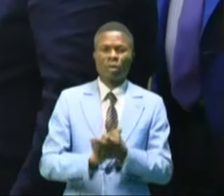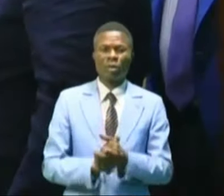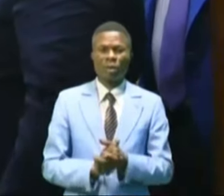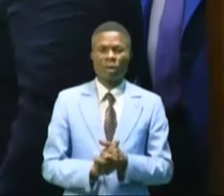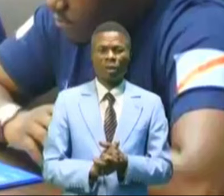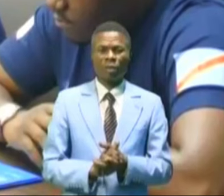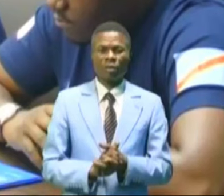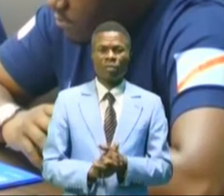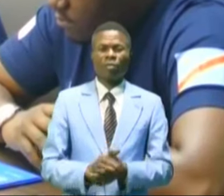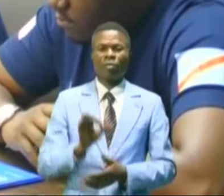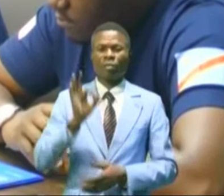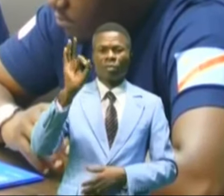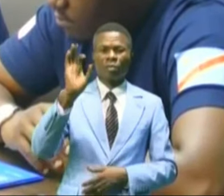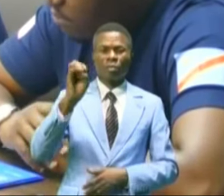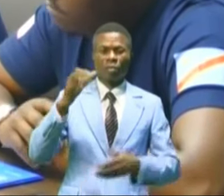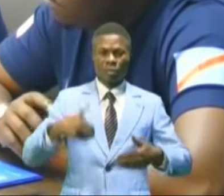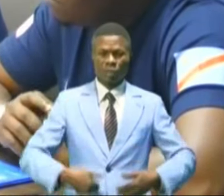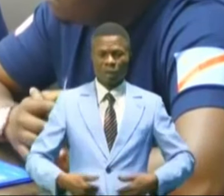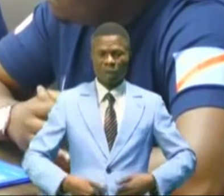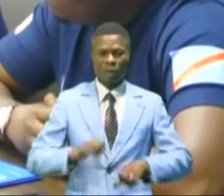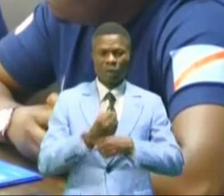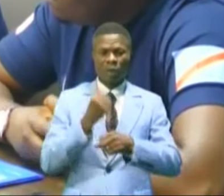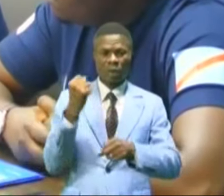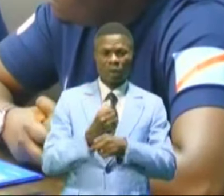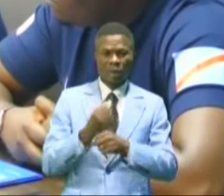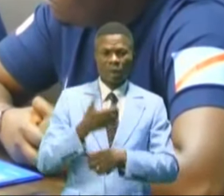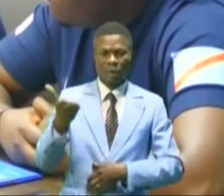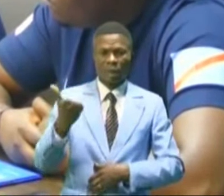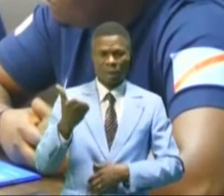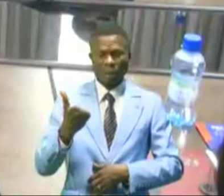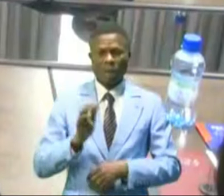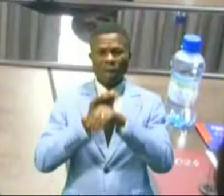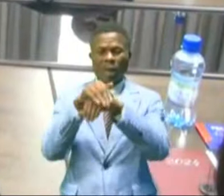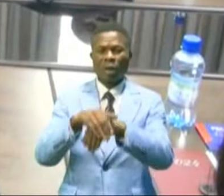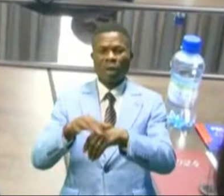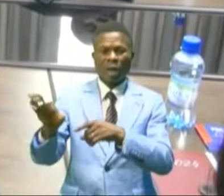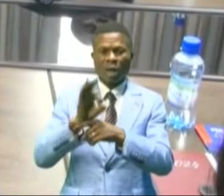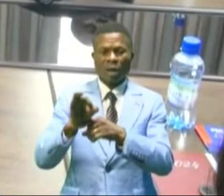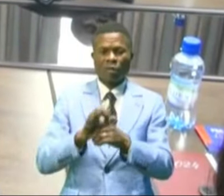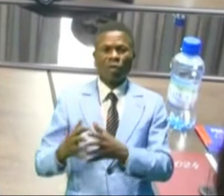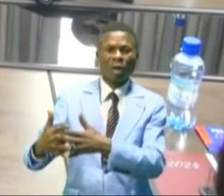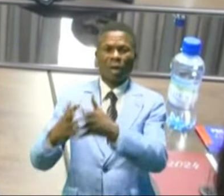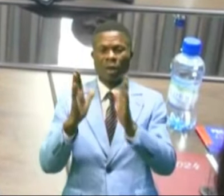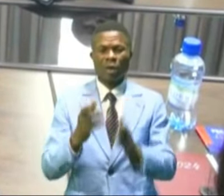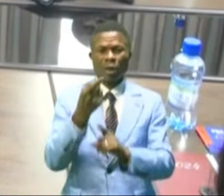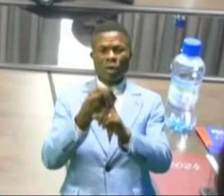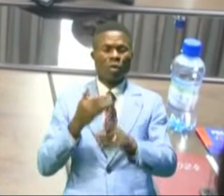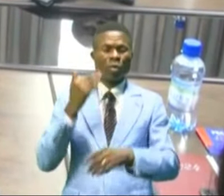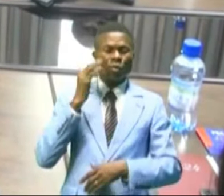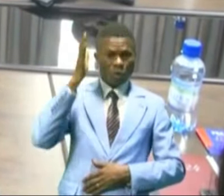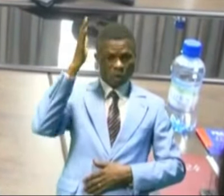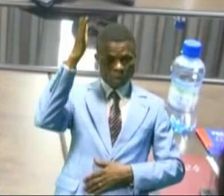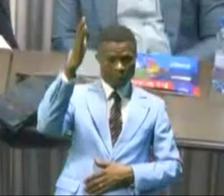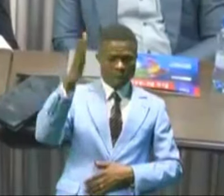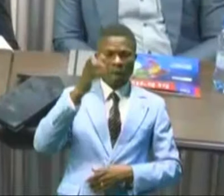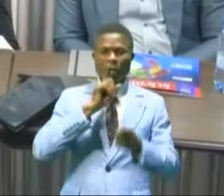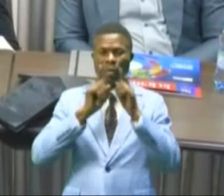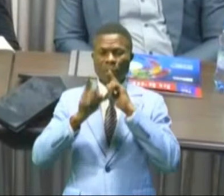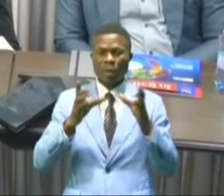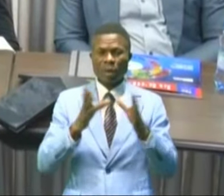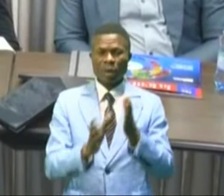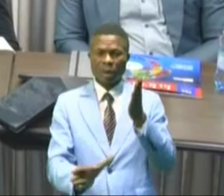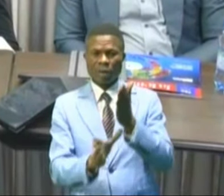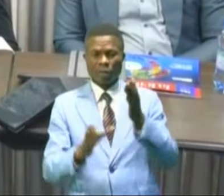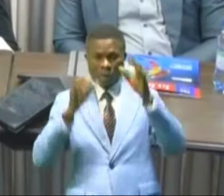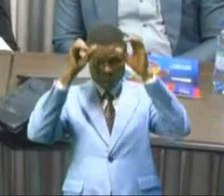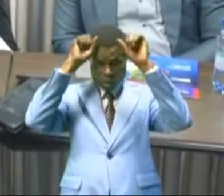national de la FEC, les jeunes entrepreneurs boursiers pour la formation aux États-Unis au mois de juin prochain ont échangé avec les